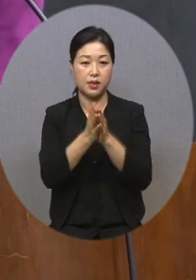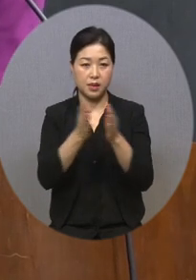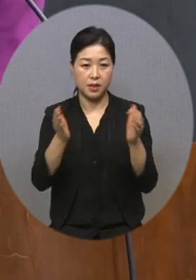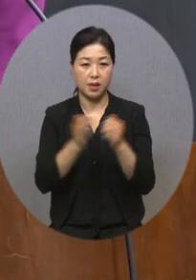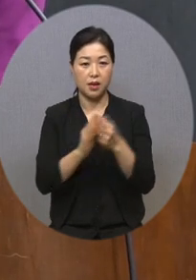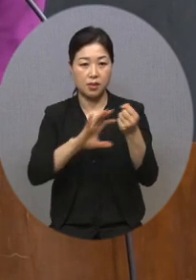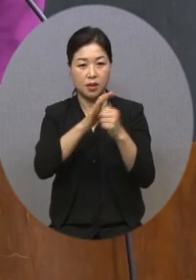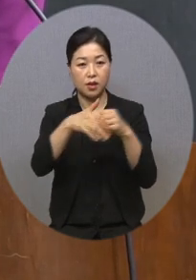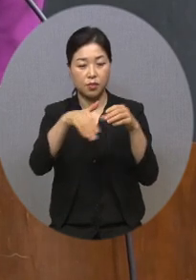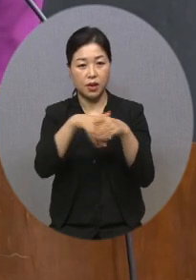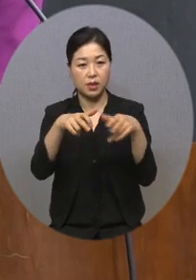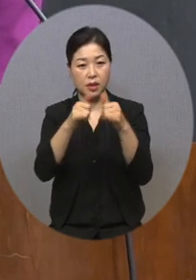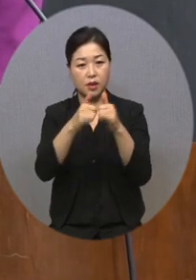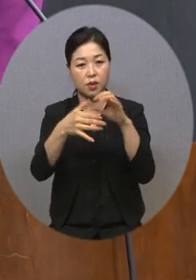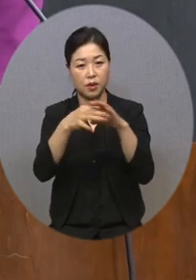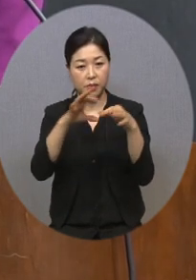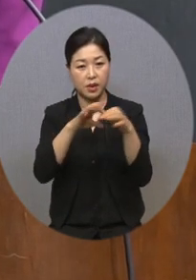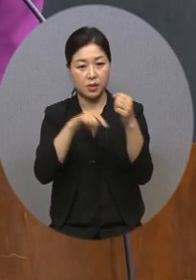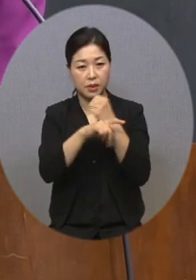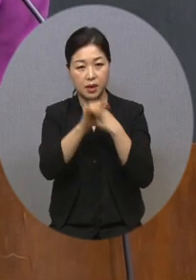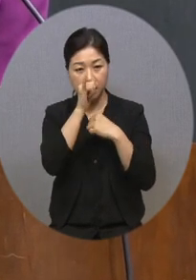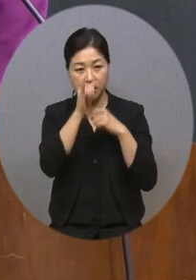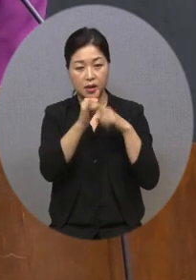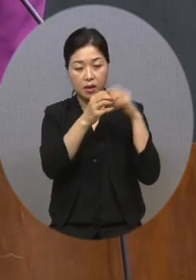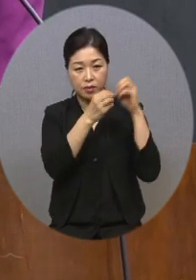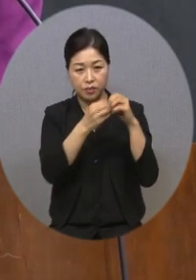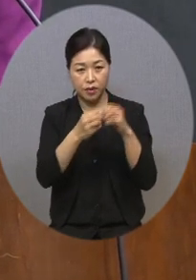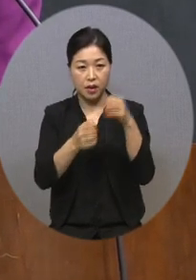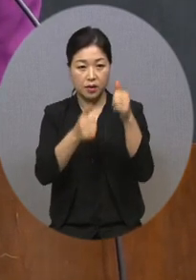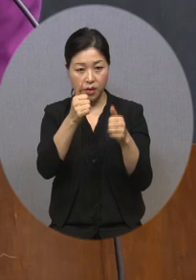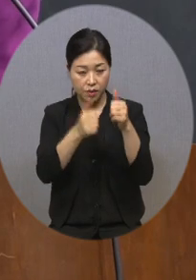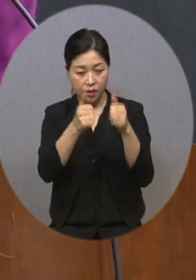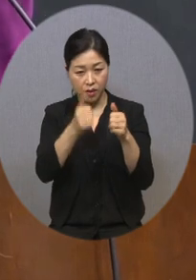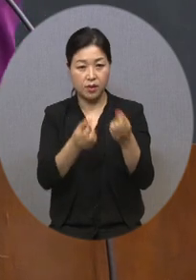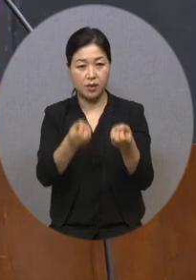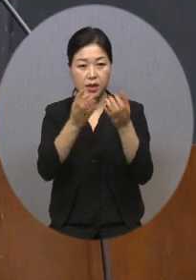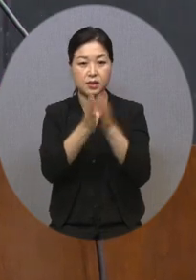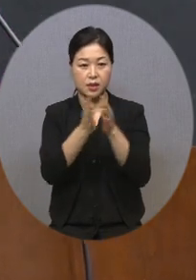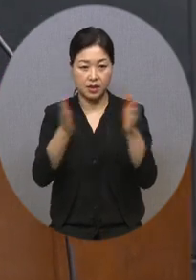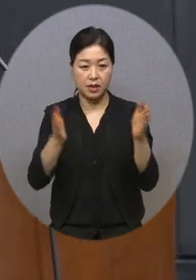세계문화 패럴림픽의 의미를 담은 국악 경연 대전을 시작하겠습니다.